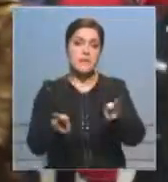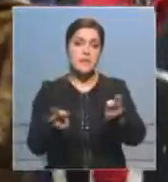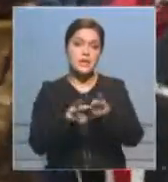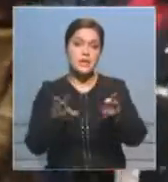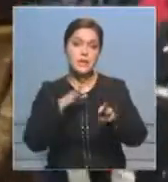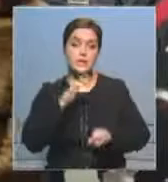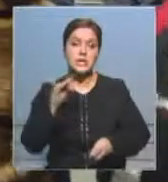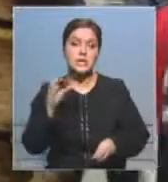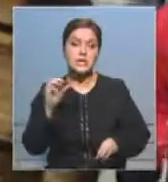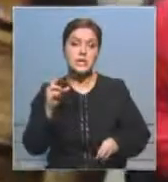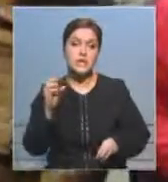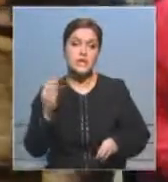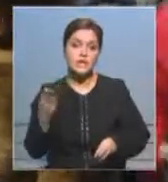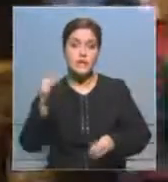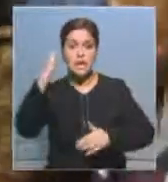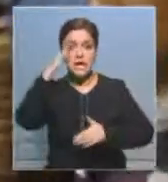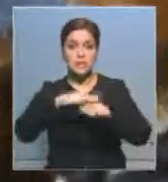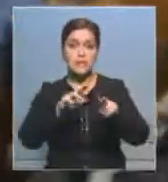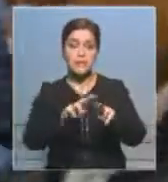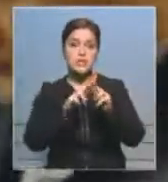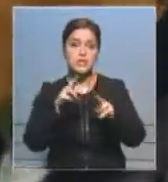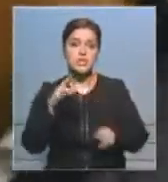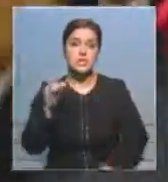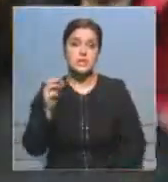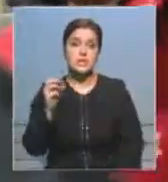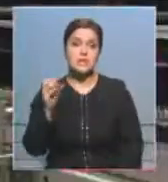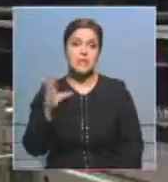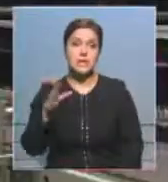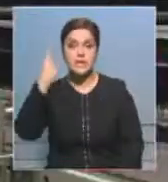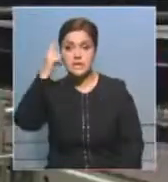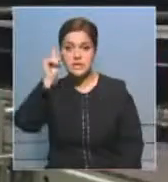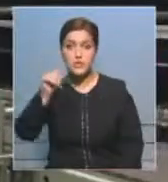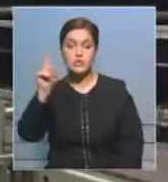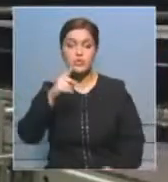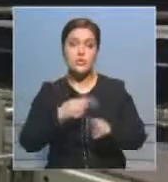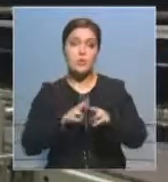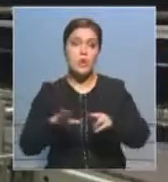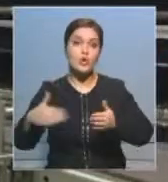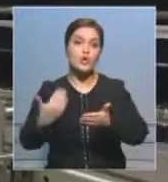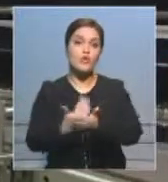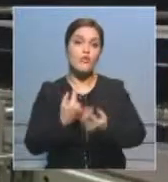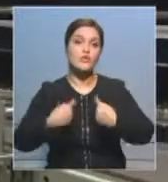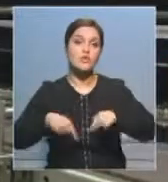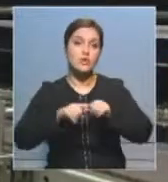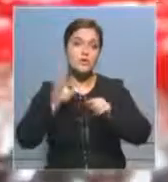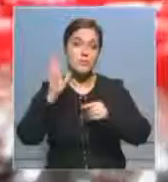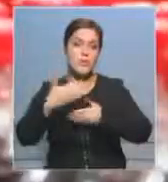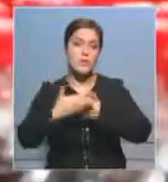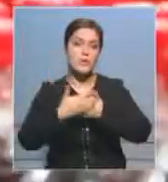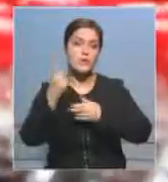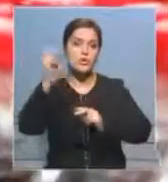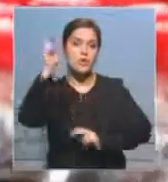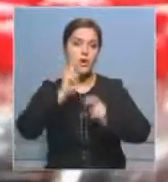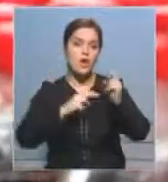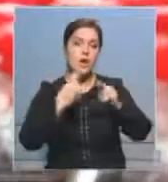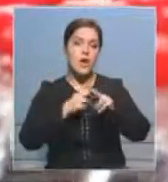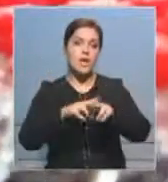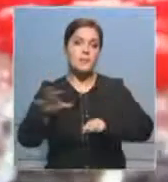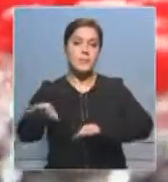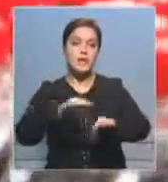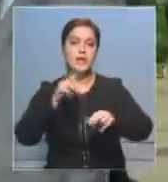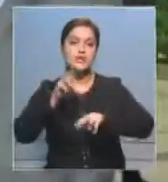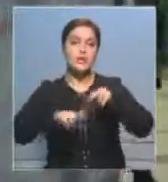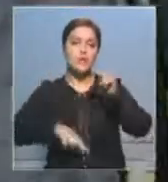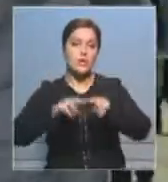развития святой святейшего я кину столице адильбек джаксыбеков известно что на территории новой зоны расположится около сотни предприятий это